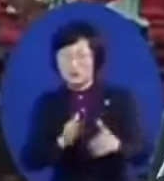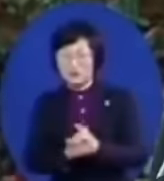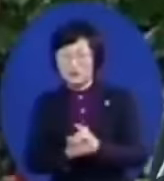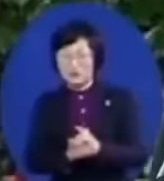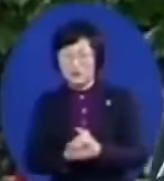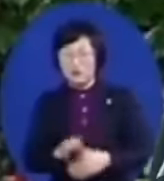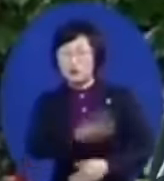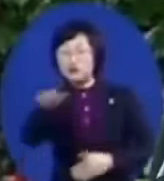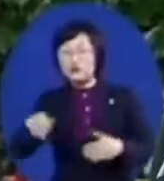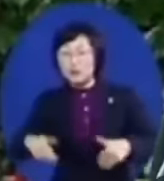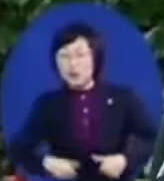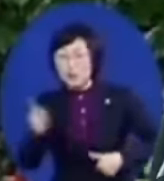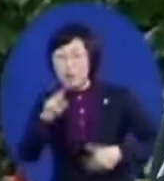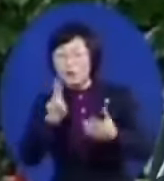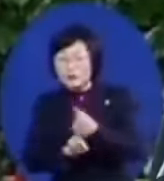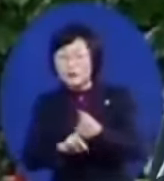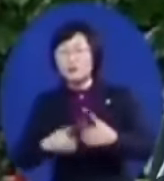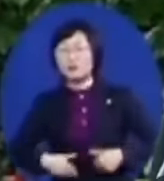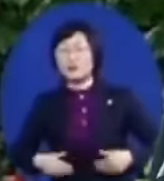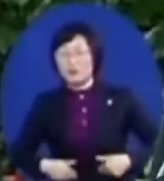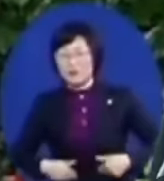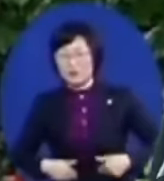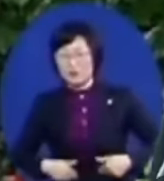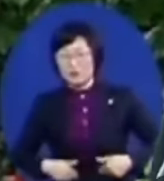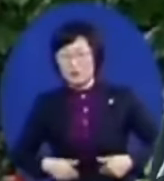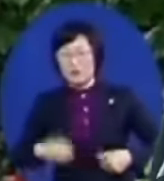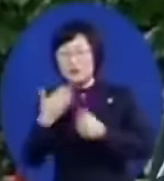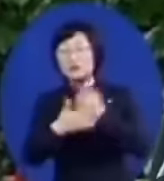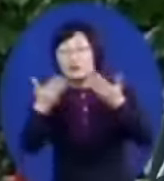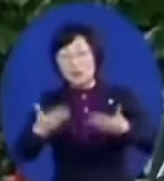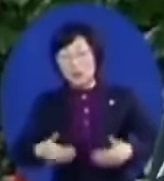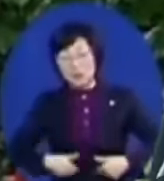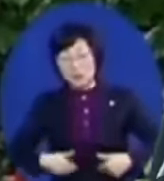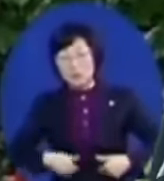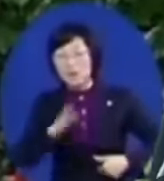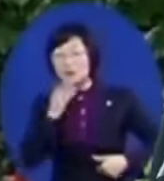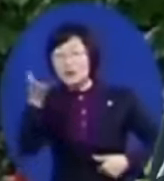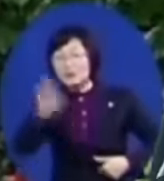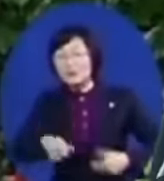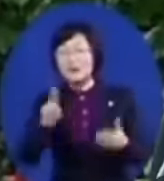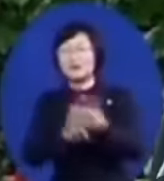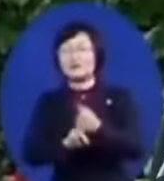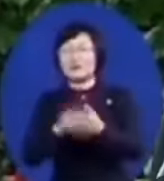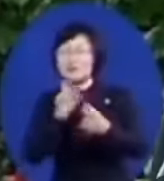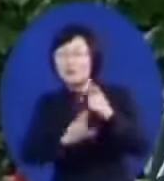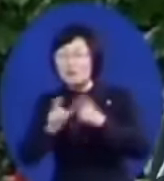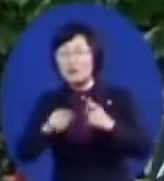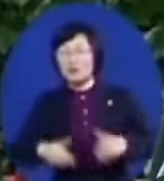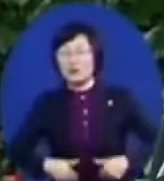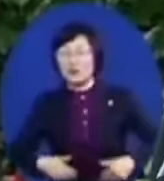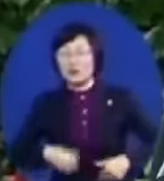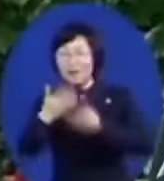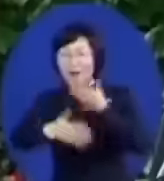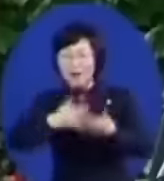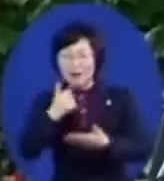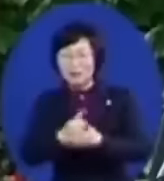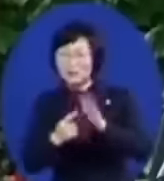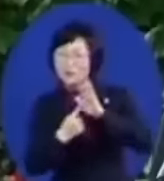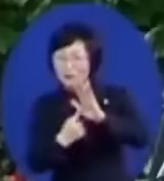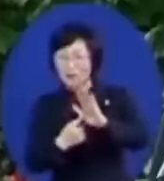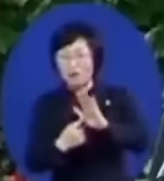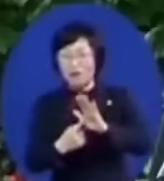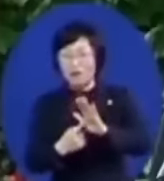것은 기적이 필요한 것입니다. 그냥 은혜도 필요하지만 기적이 필요한 것입니다. 크고 적은 일에 하나님이